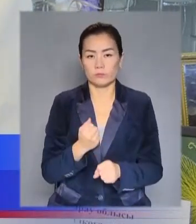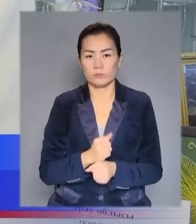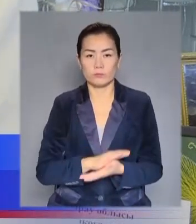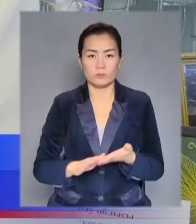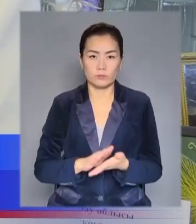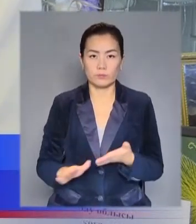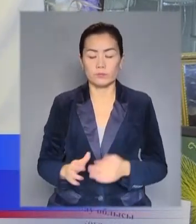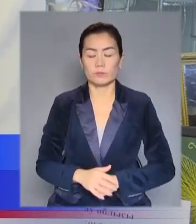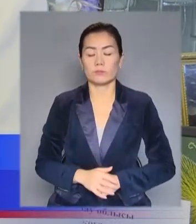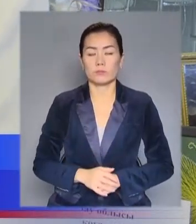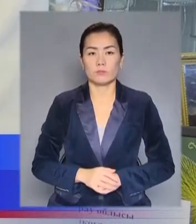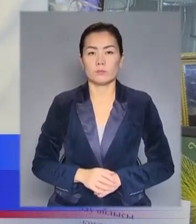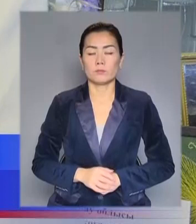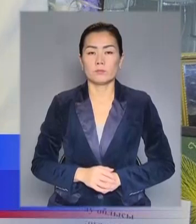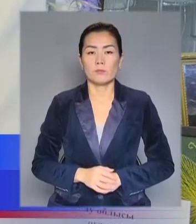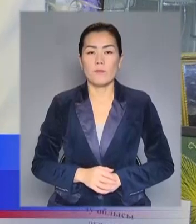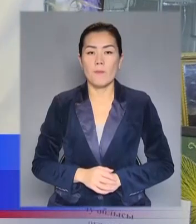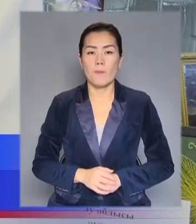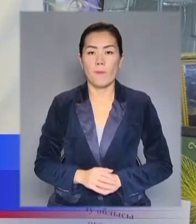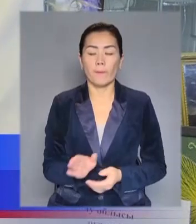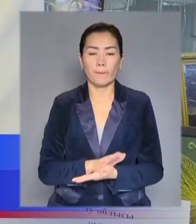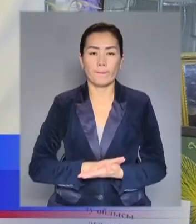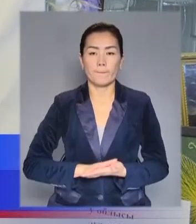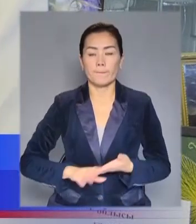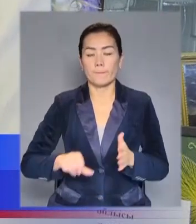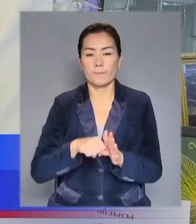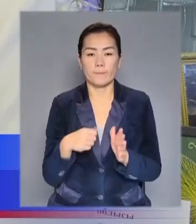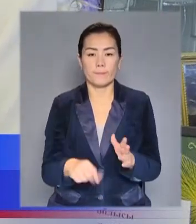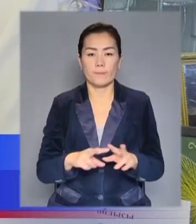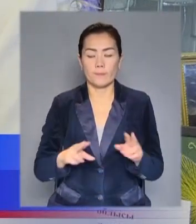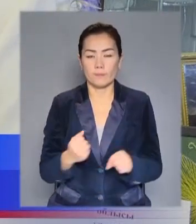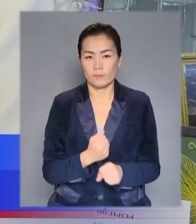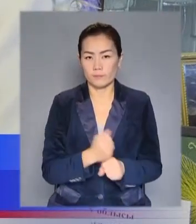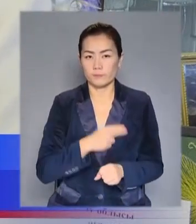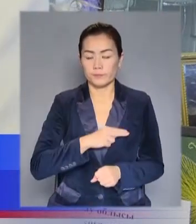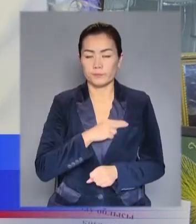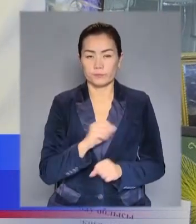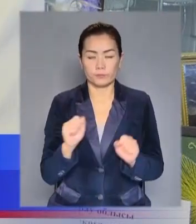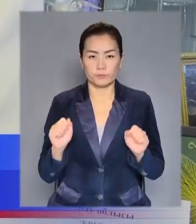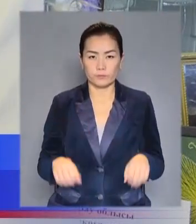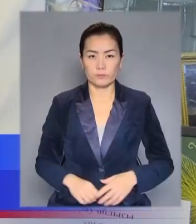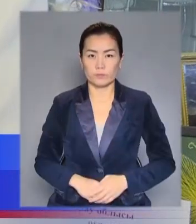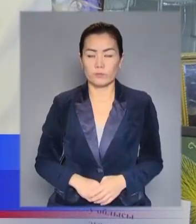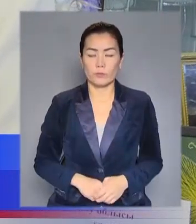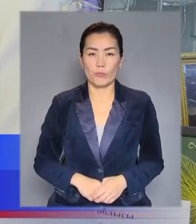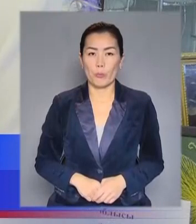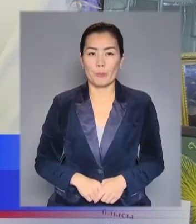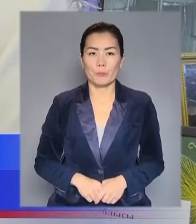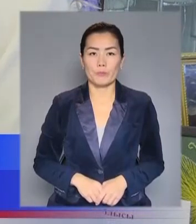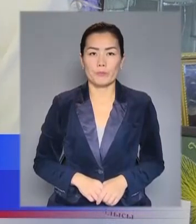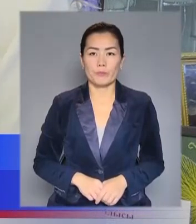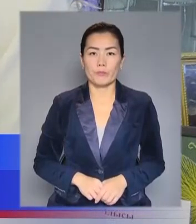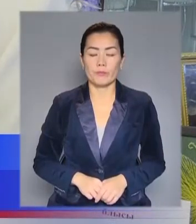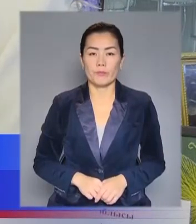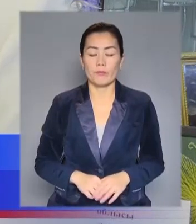өтіп, жаңағы сүзгіден өтіліп бар, осындай ермексаз тәріздес болып пайдалануға дайын болады. Сол